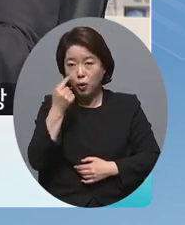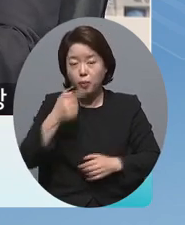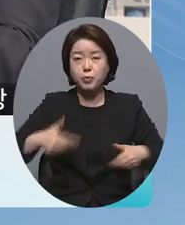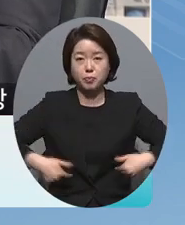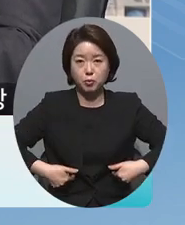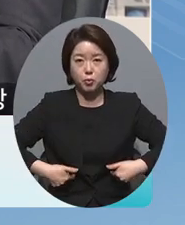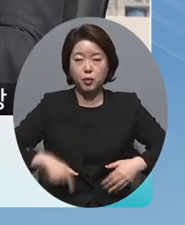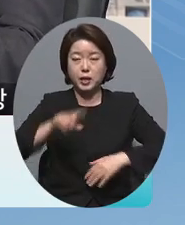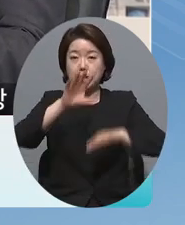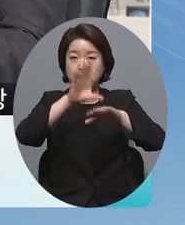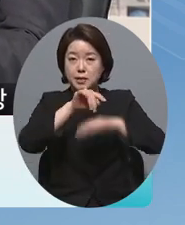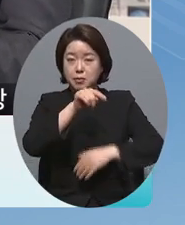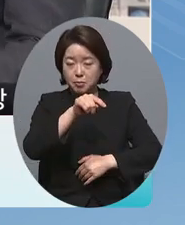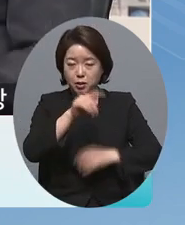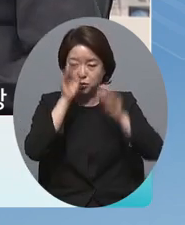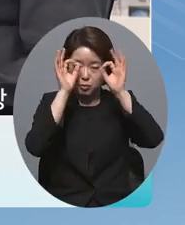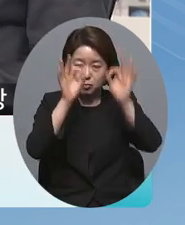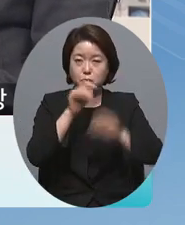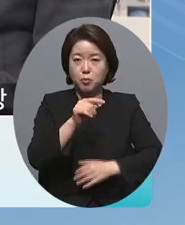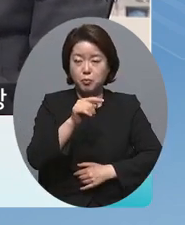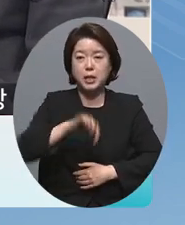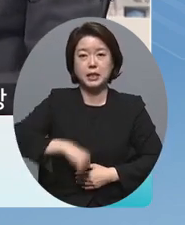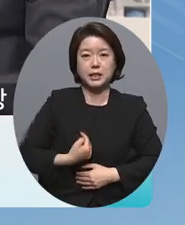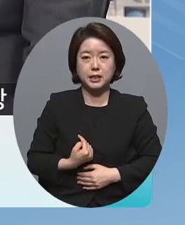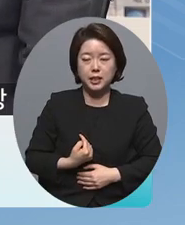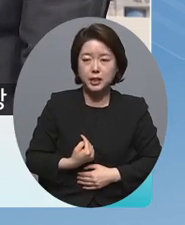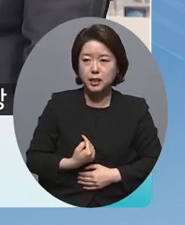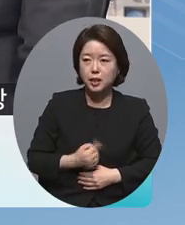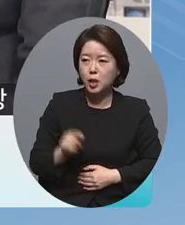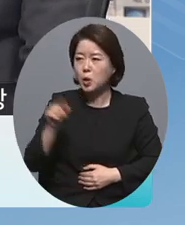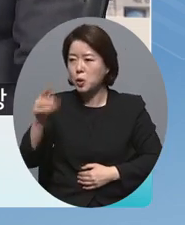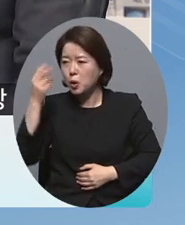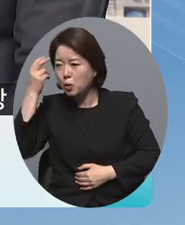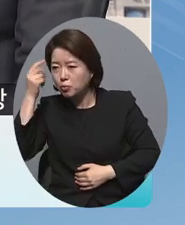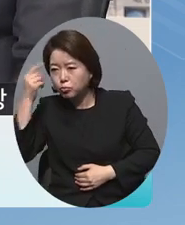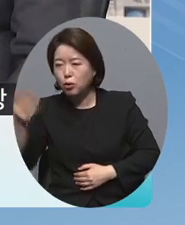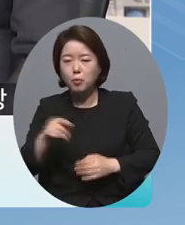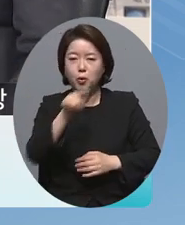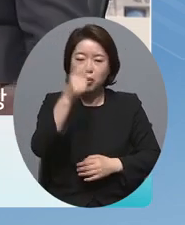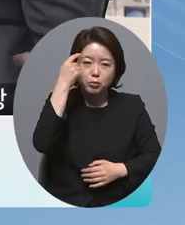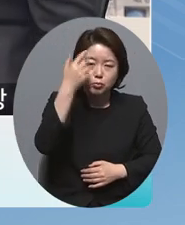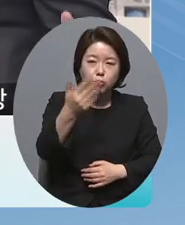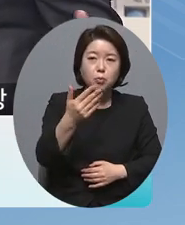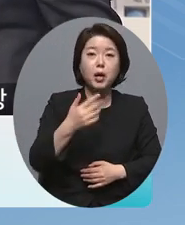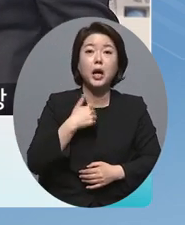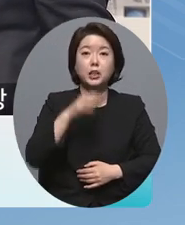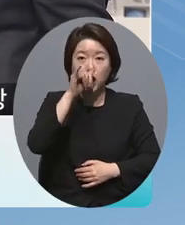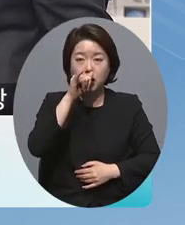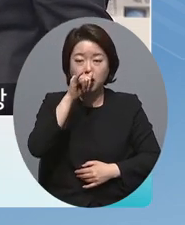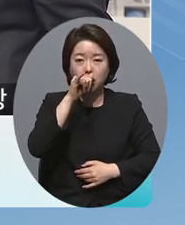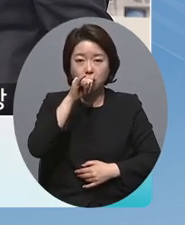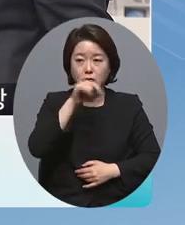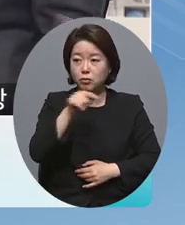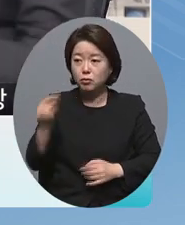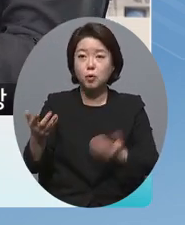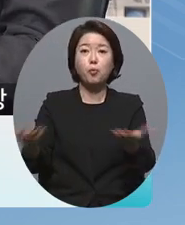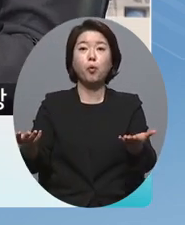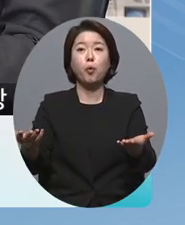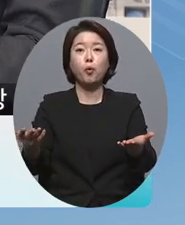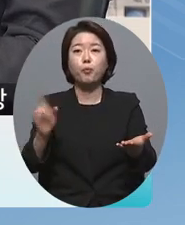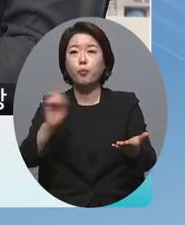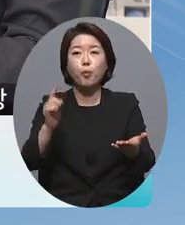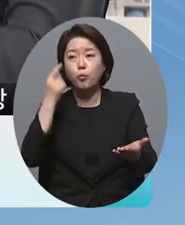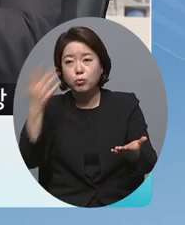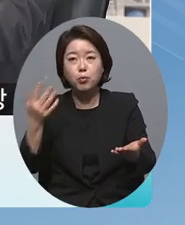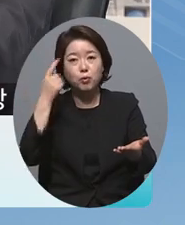이 매체의 그 주장을 보면 네. 자기네들도 크로스 체크를 했다고 주장을 하고 있어요. 그런데 네. 크로스 체크하는 흔적은 크로스 체크라는